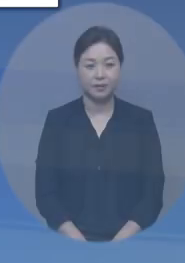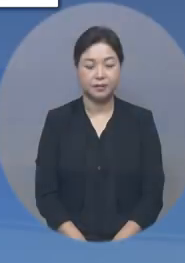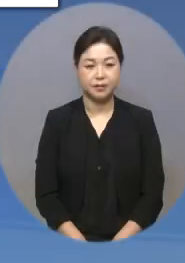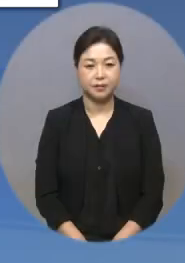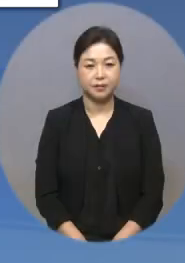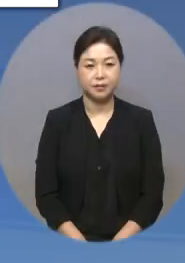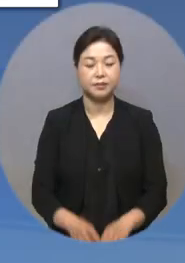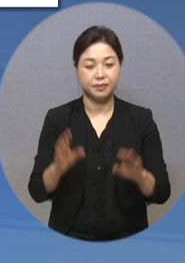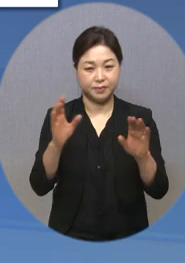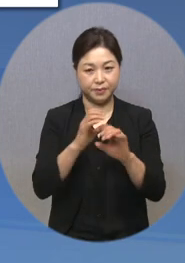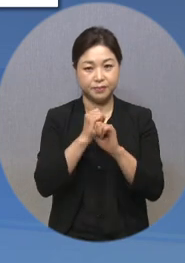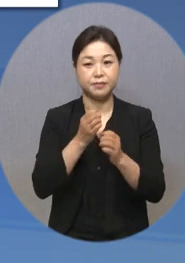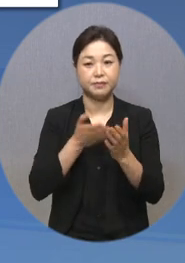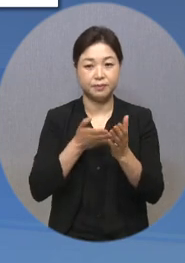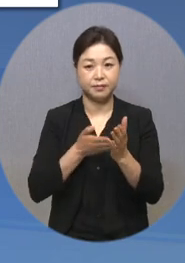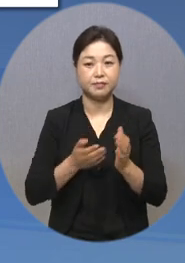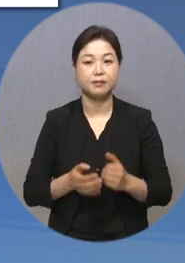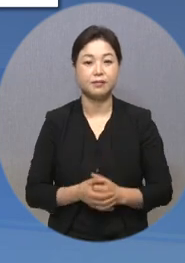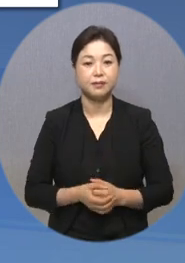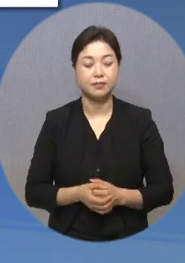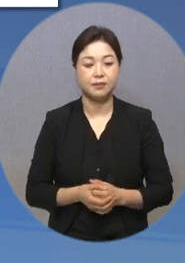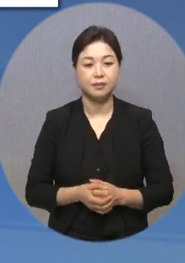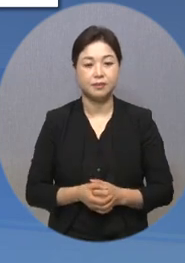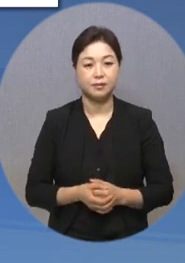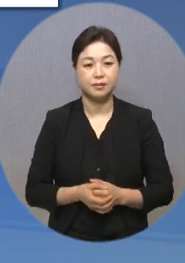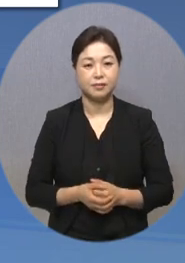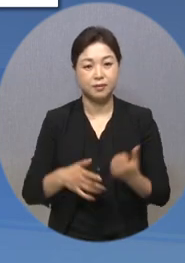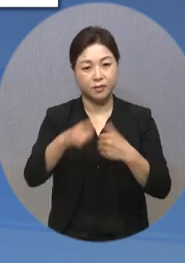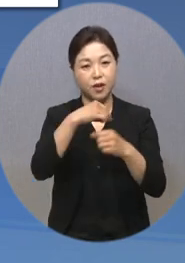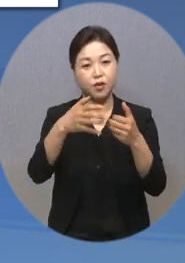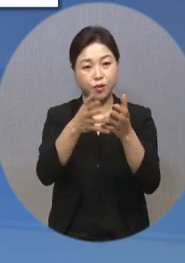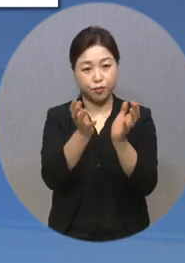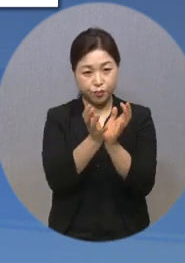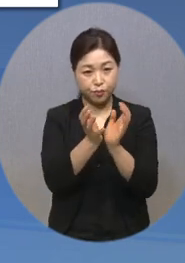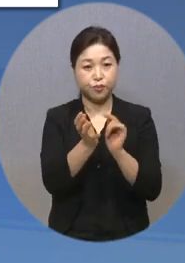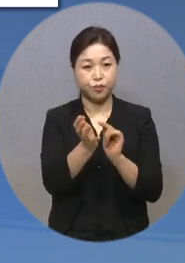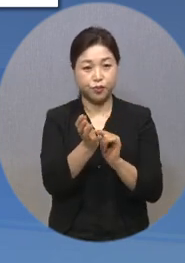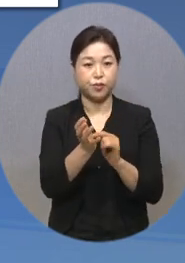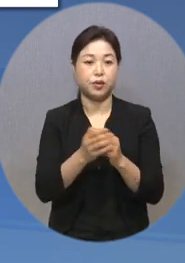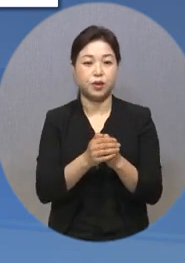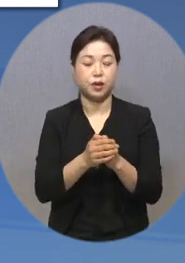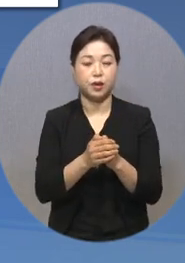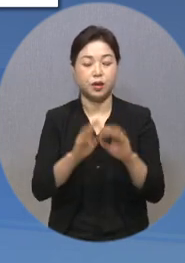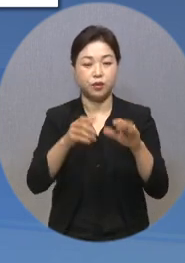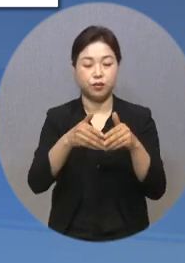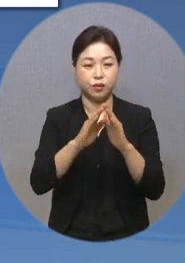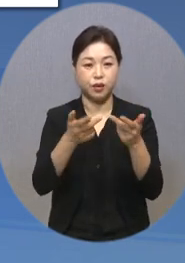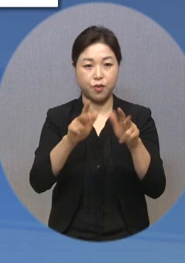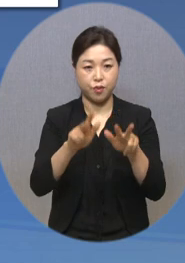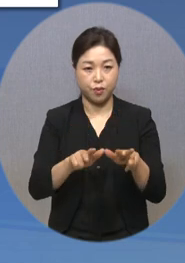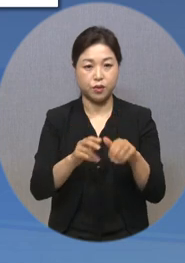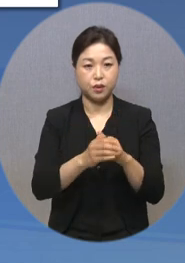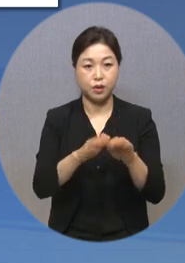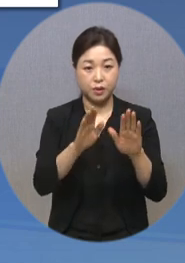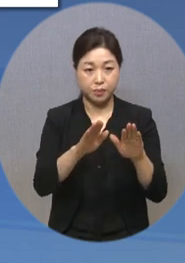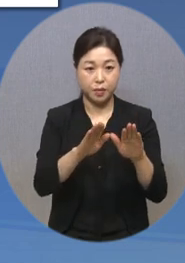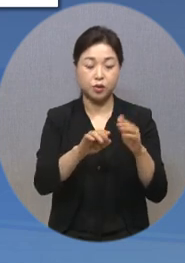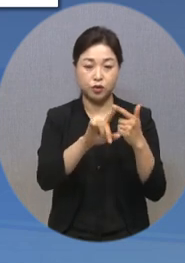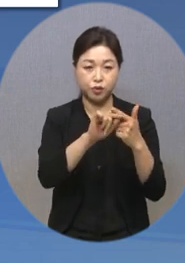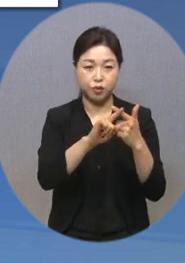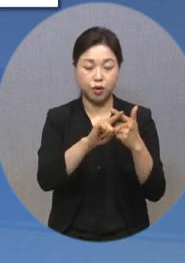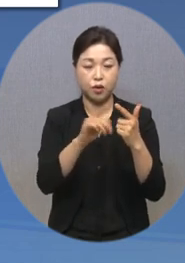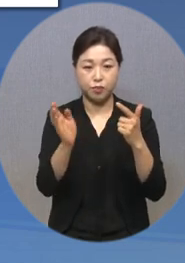이어서 간추린 뉴스 전해드립니다 환경부 산하 국립공원 공단은 이달부터 오는 10월 27일까지 전국